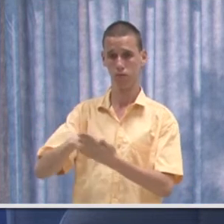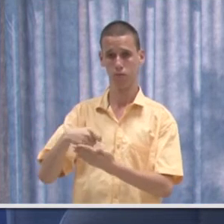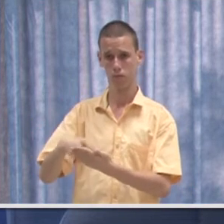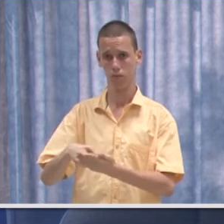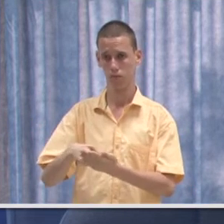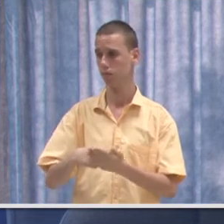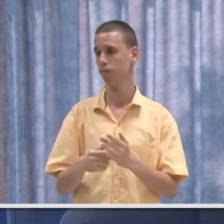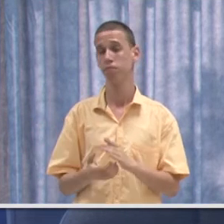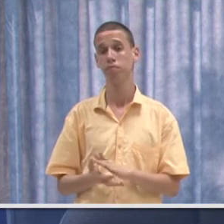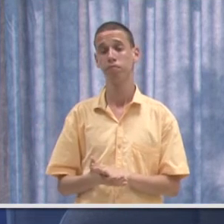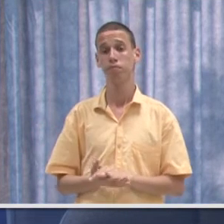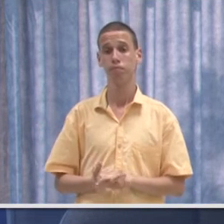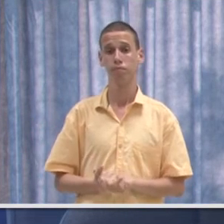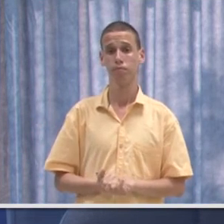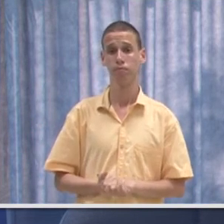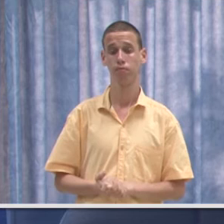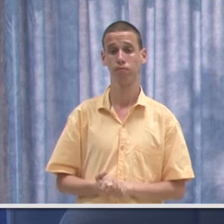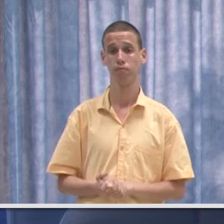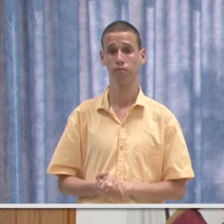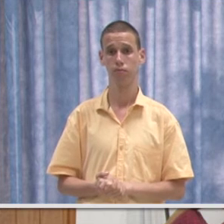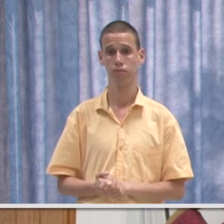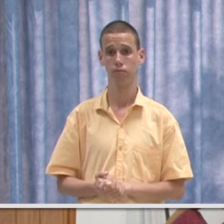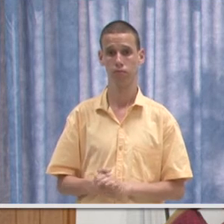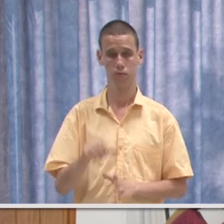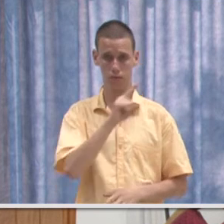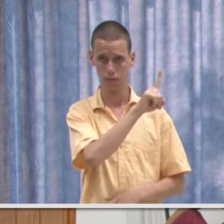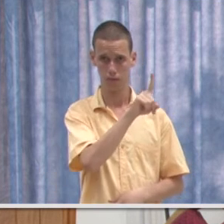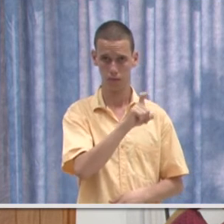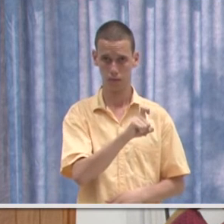pas déplacer avant les autres billets finissent tout? Non, il n'y a pas aucune restriction.